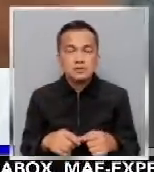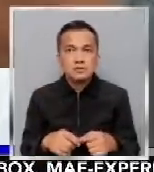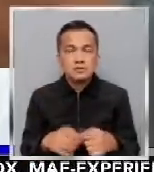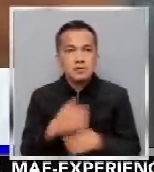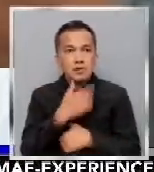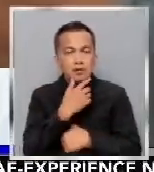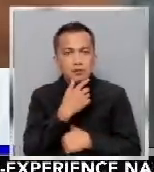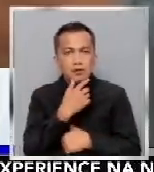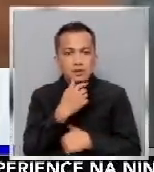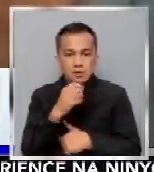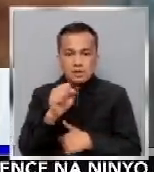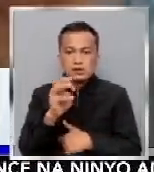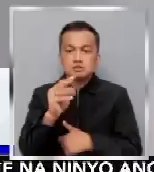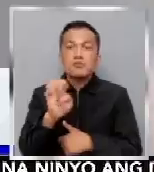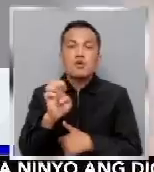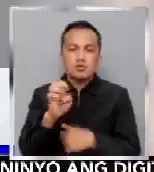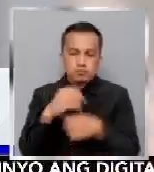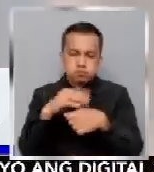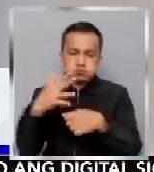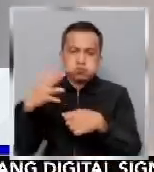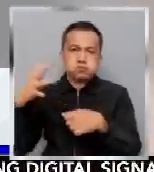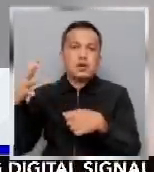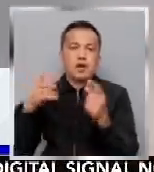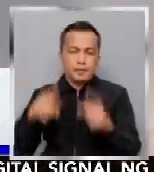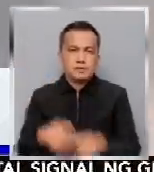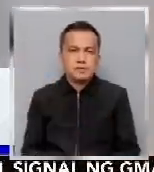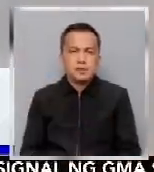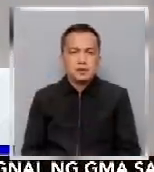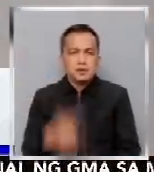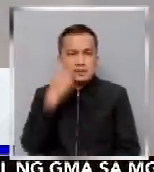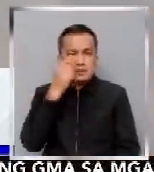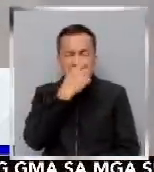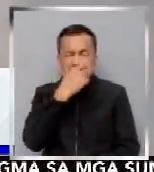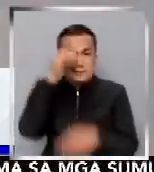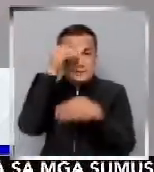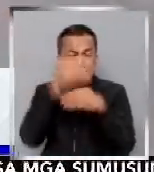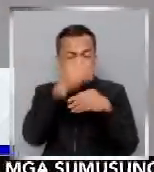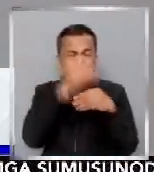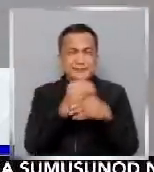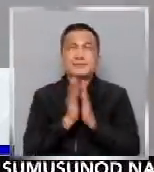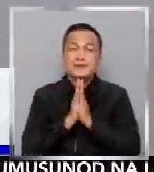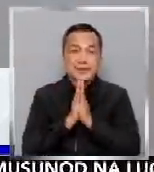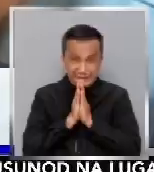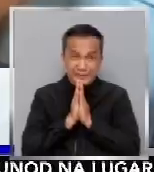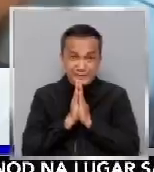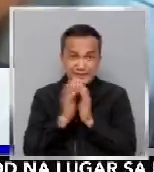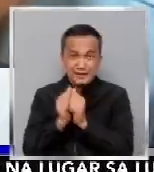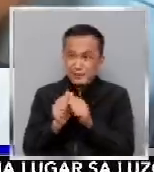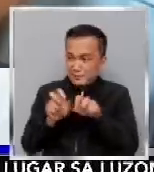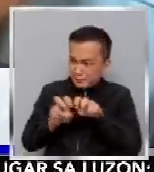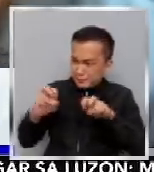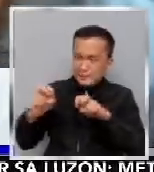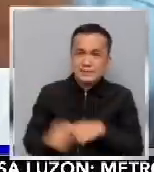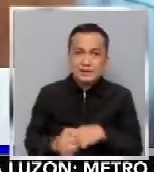That smoke situation po. The smoke happened. Ipinikit na lang daw niya ang kanyang mga mata. Saka na nalangin kasama ang iba pa. Parang